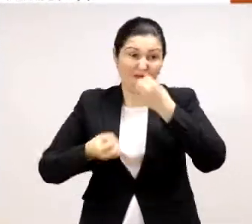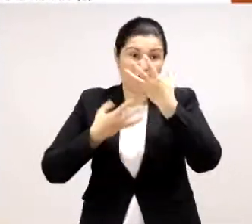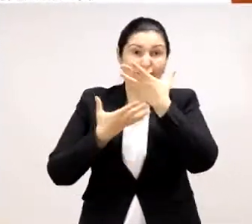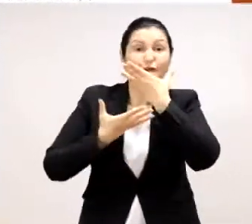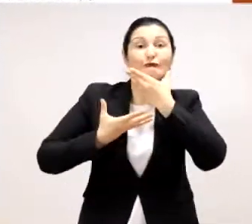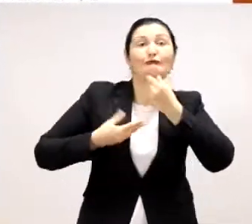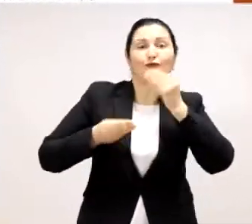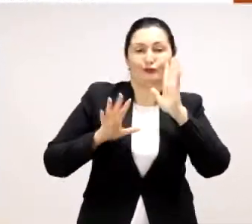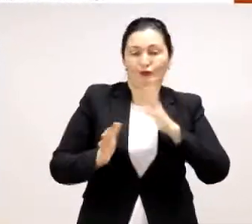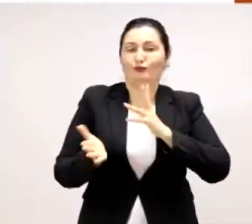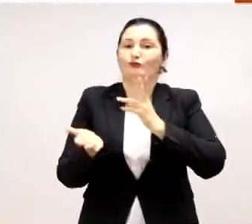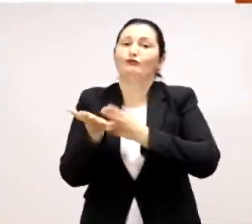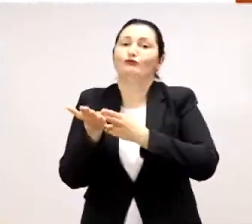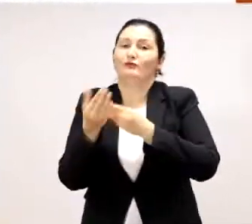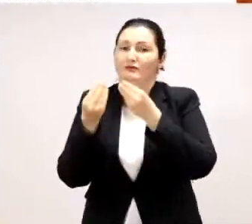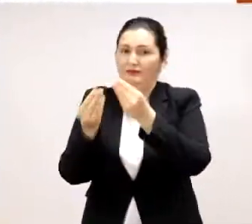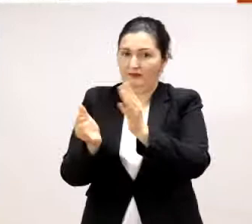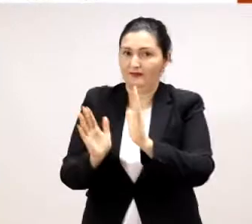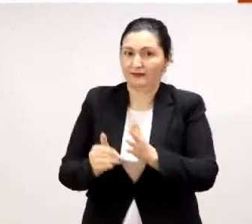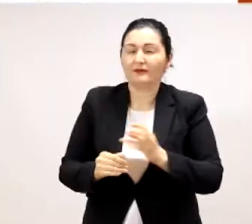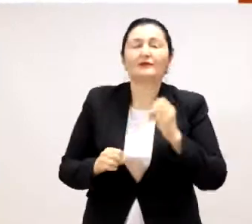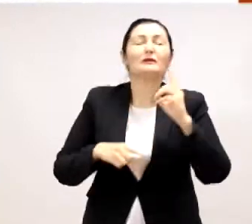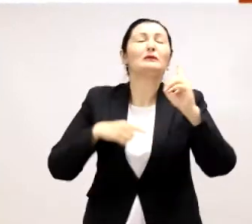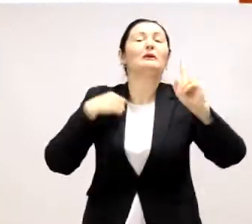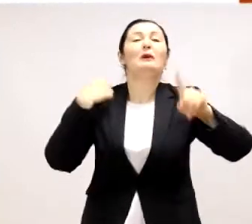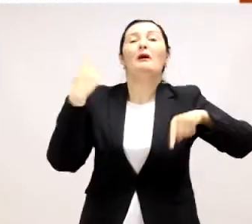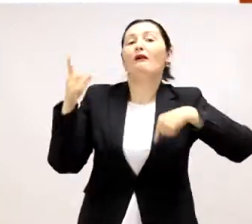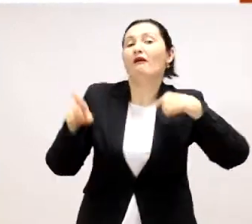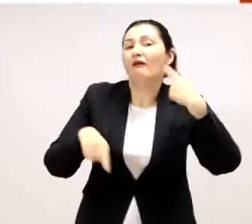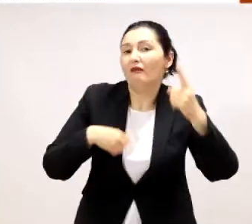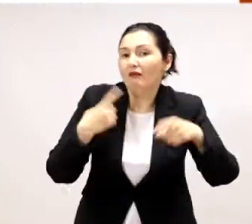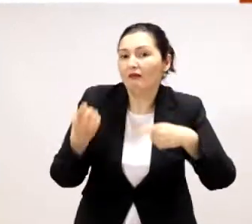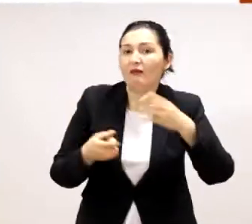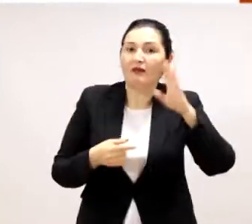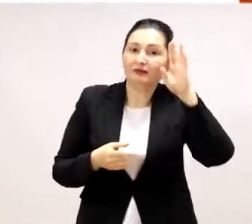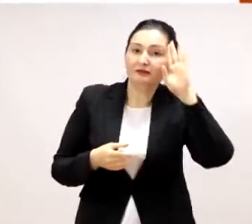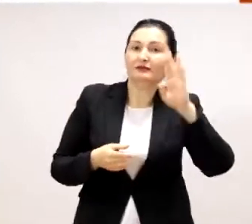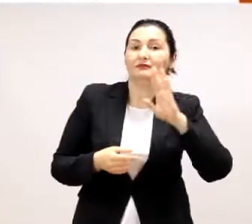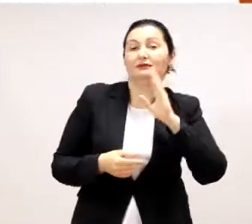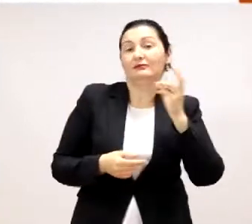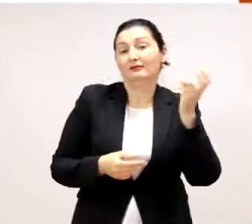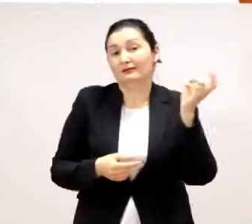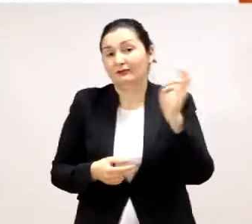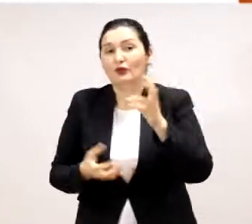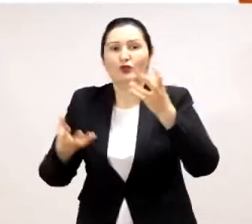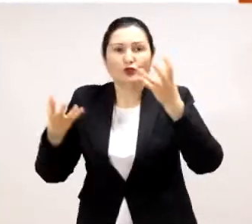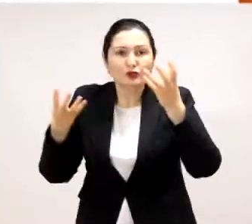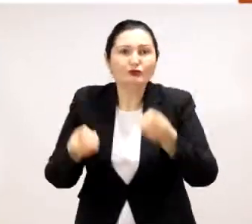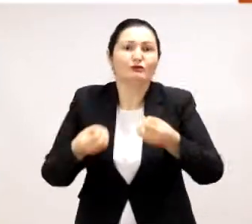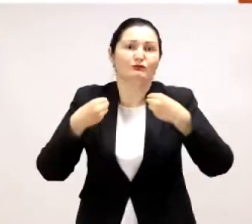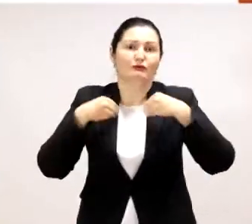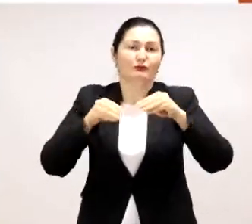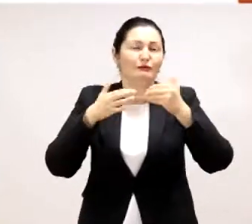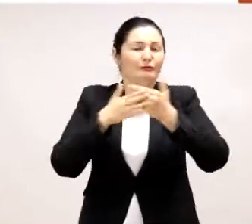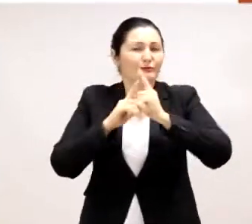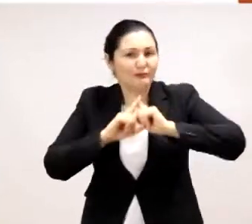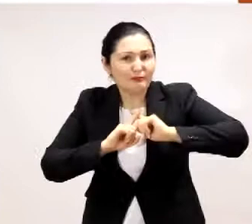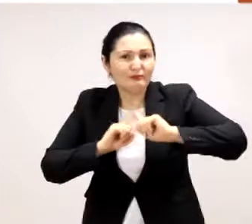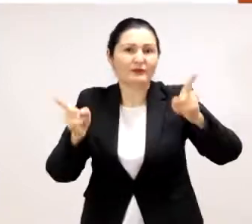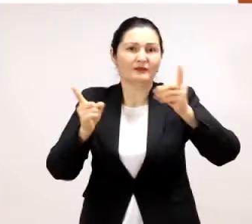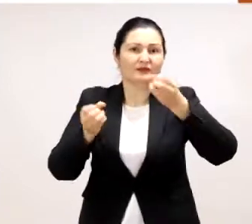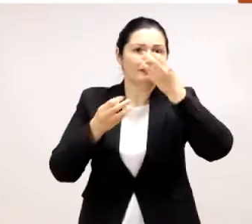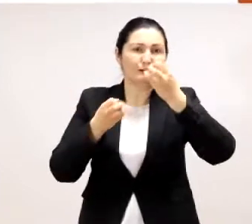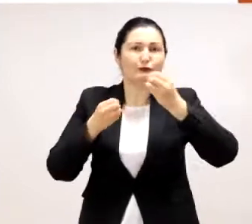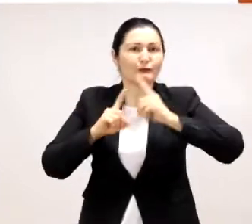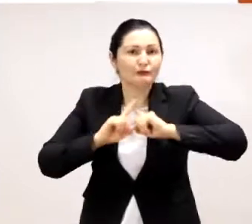میکنیم. باز یک روز دیگر آن مرد و زن یک رده گل دیگر شنوندند و رفتند. در